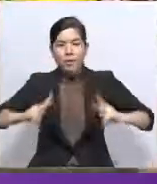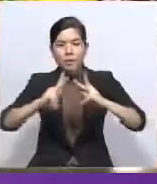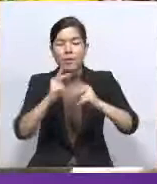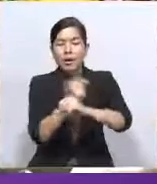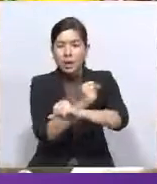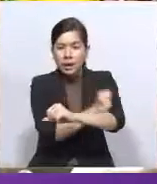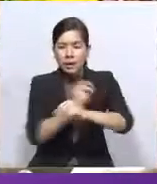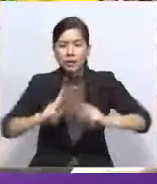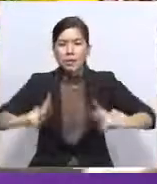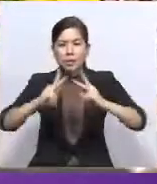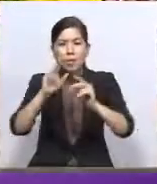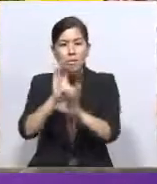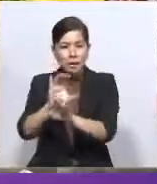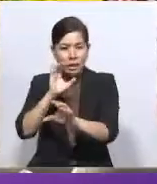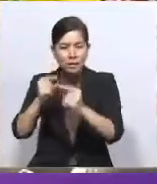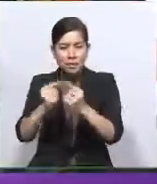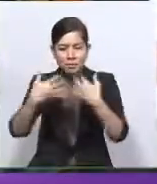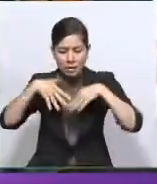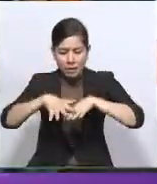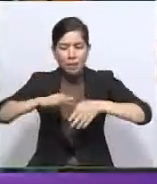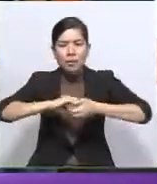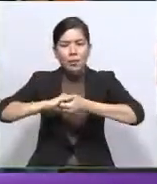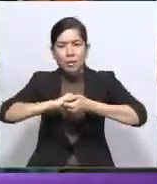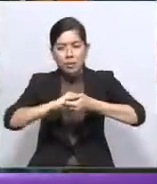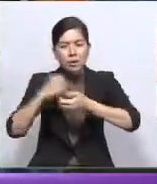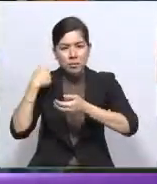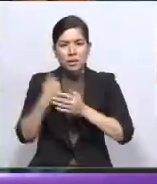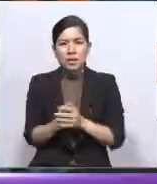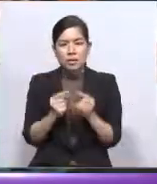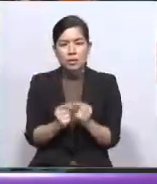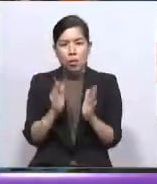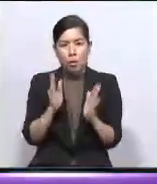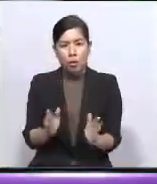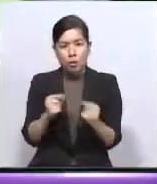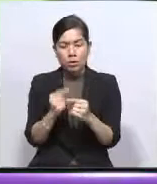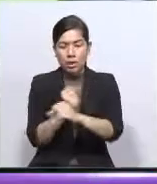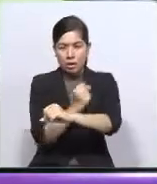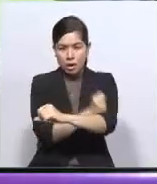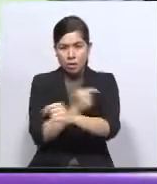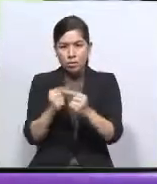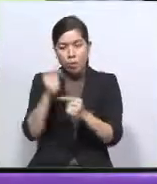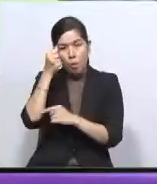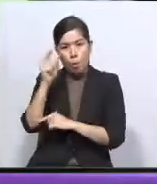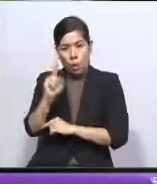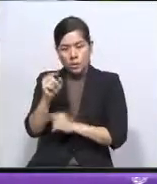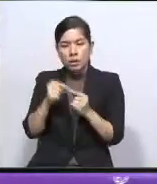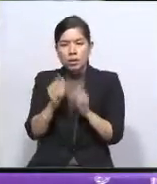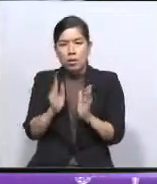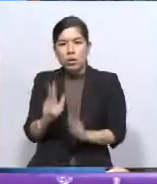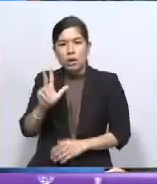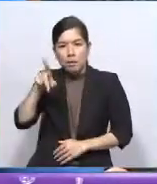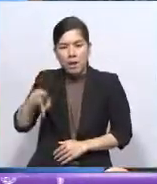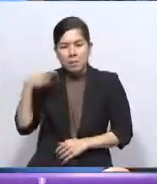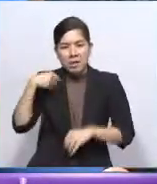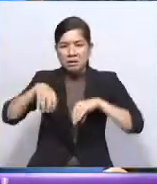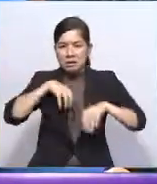ทรวงมหาดไทยโดยพบว่าสามารถรองรับแรงงานต่างด้าวได้มากกว่า 3,000 คนต่อวันและให้บริการครบทุกขั้นตอนแบบเบ็ดเสร็จภายในระย